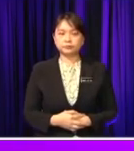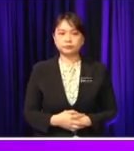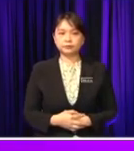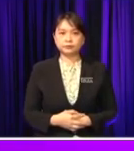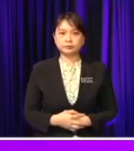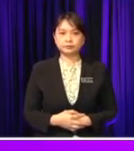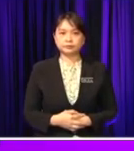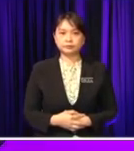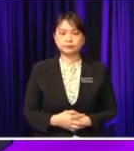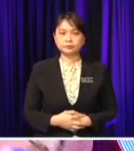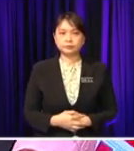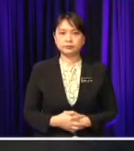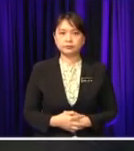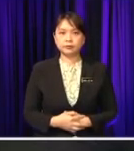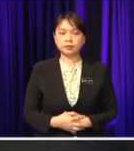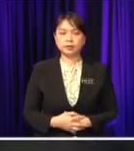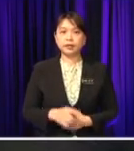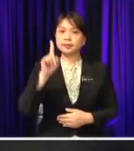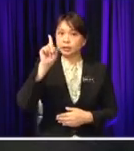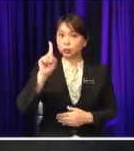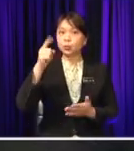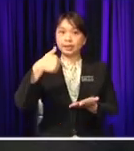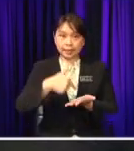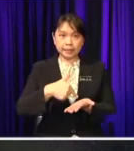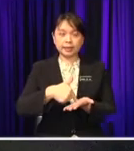ini tadi fine 3 + 1 =